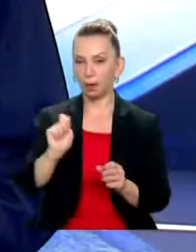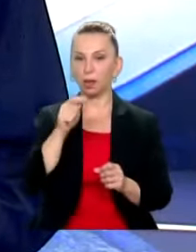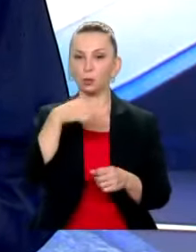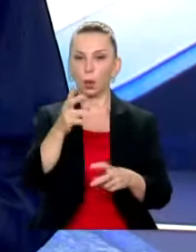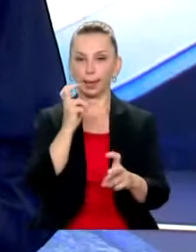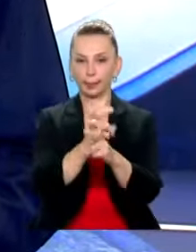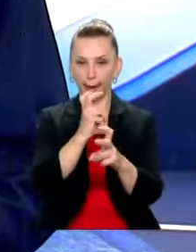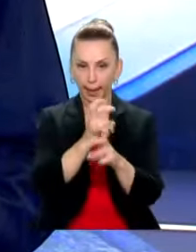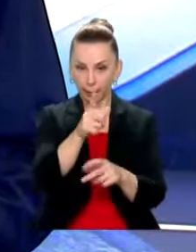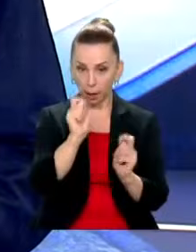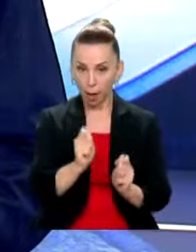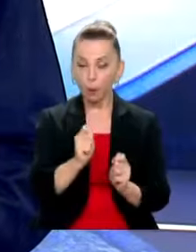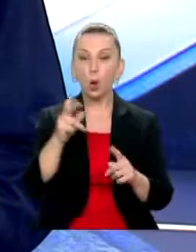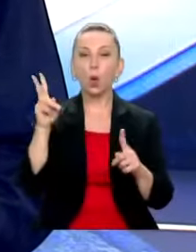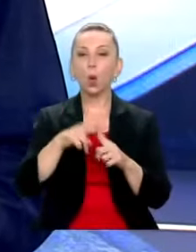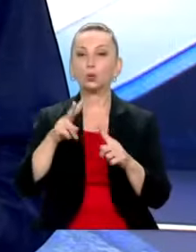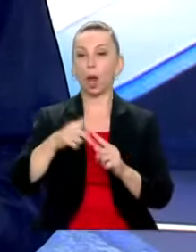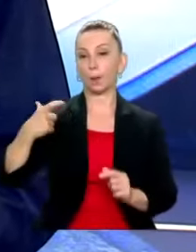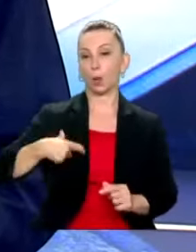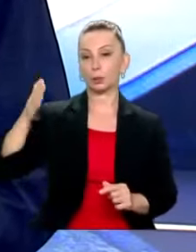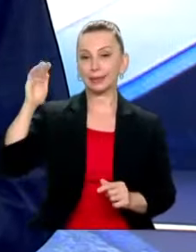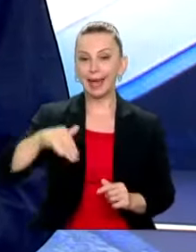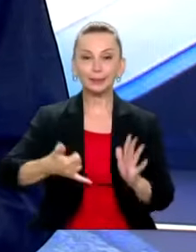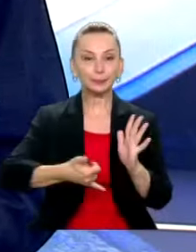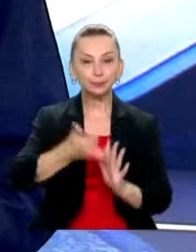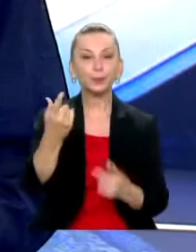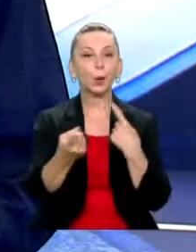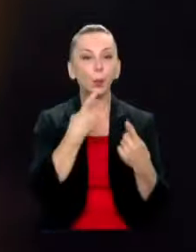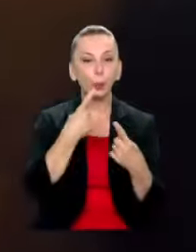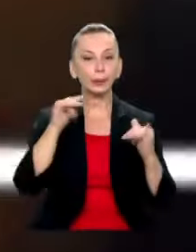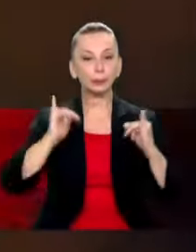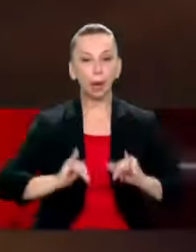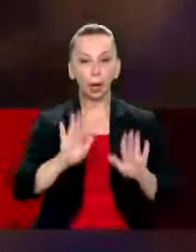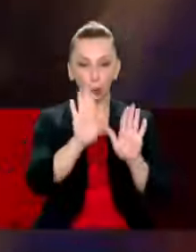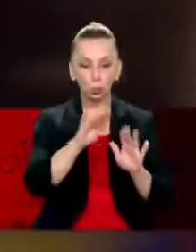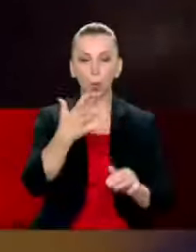genci özel harekat polisleri ikna etti. Anne ve baba kurtarıldı.